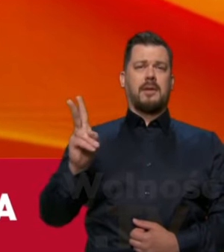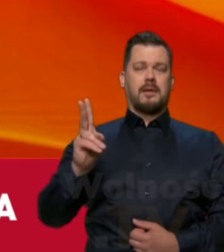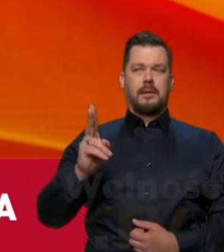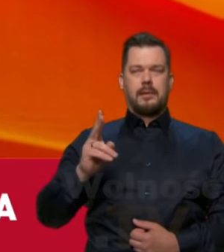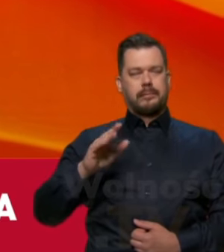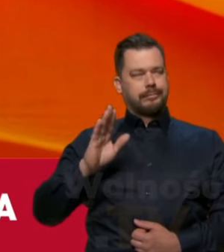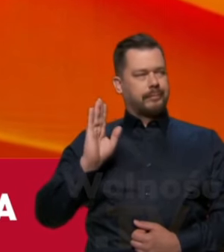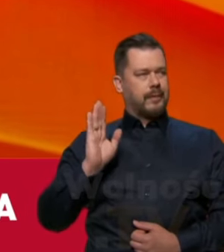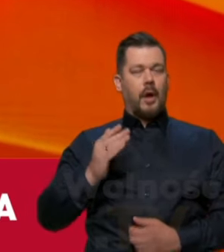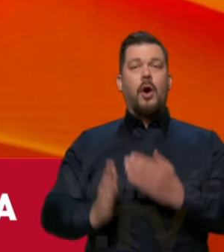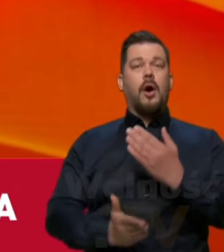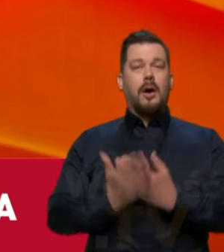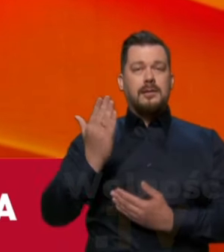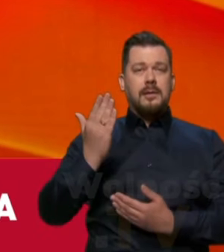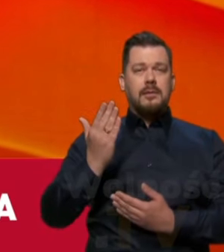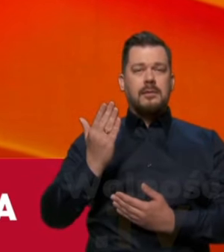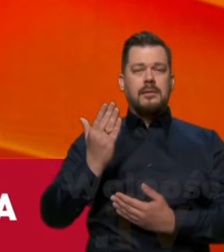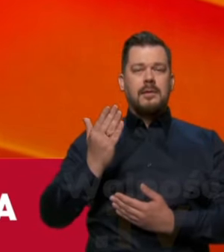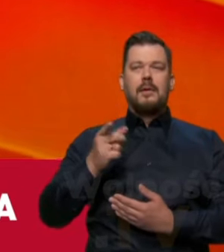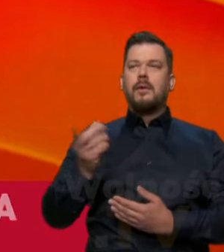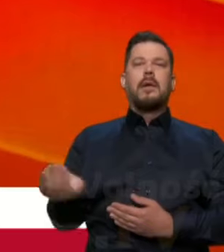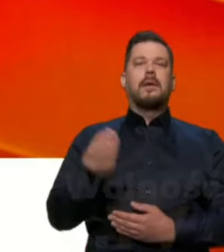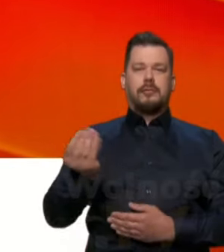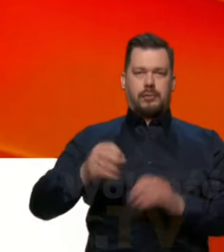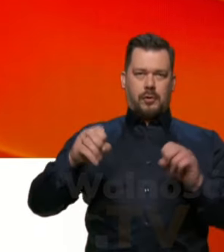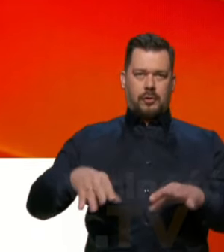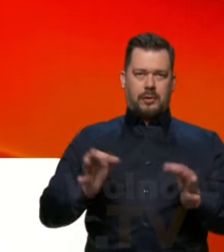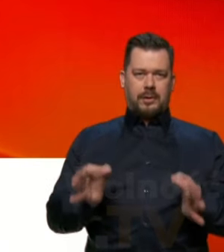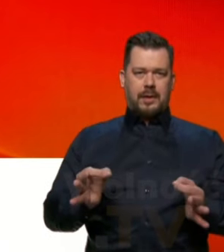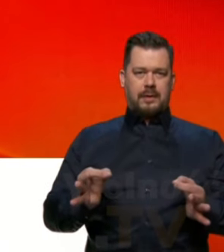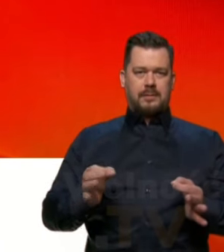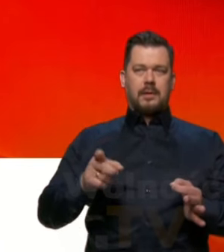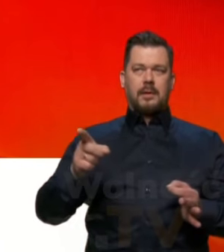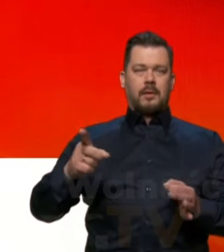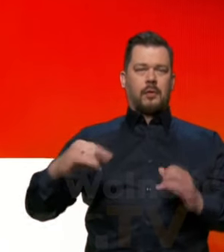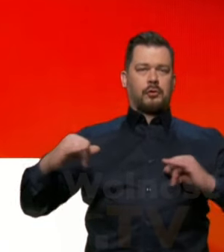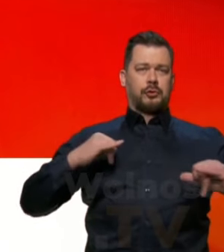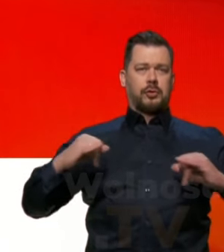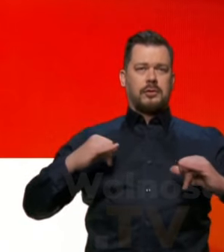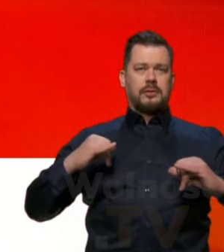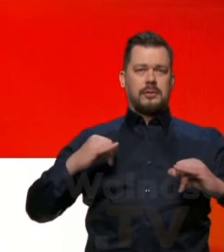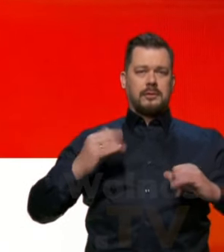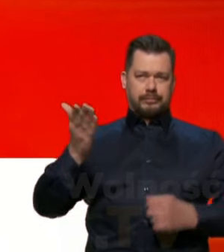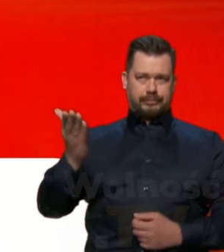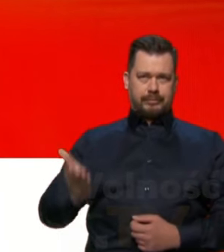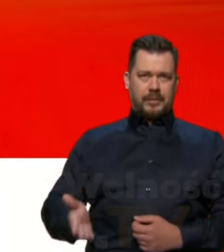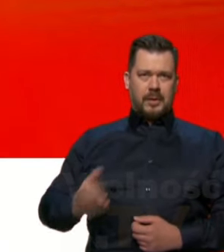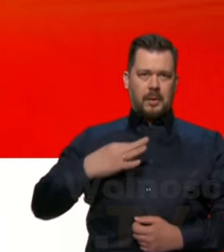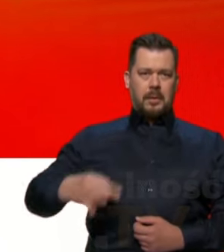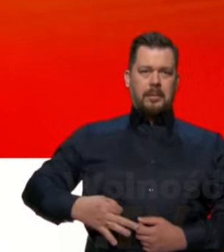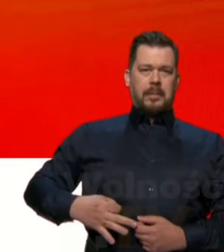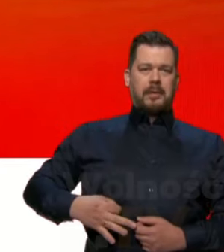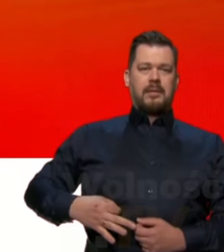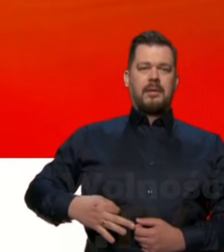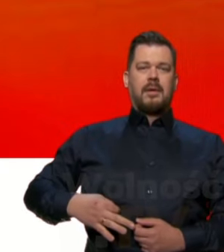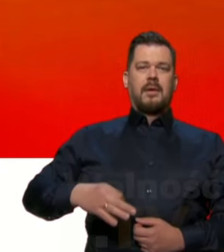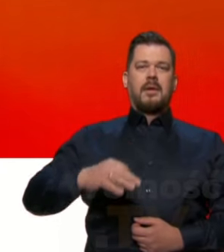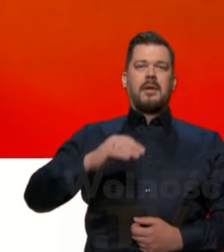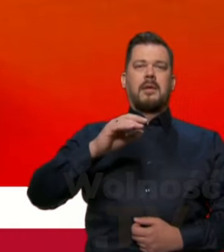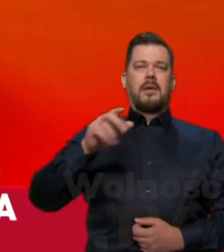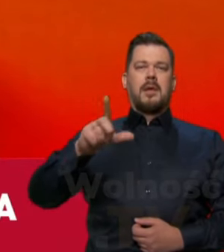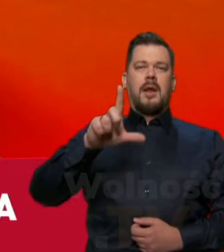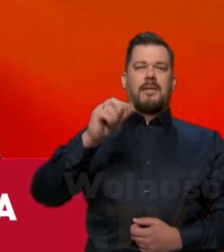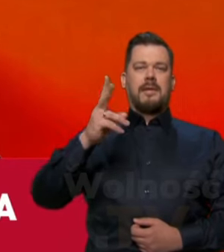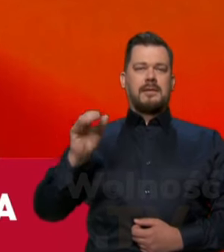że zanosi się, że będzie jeszcze gorzej pod rządami duetu pani Nowacka i pan